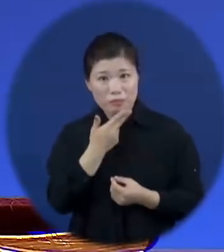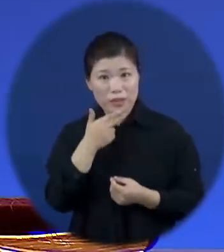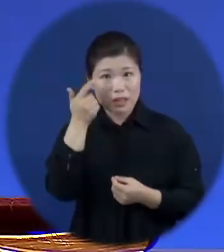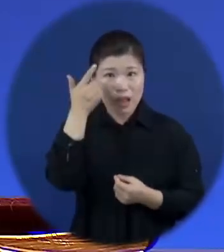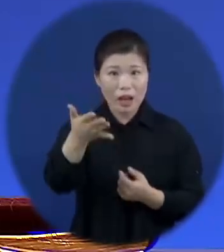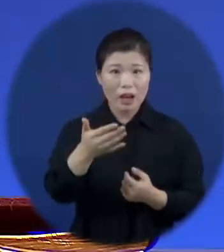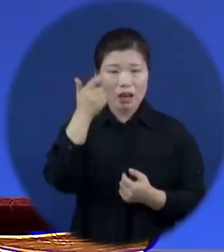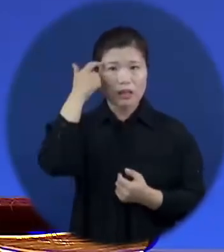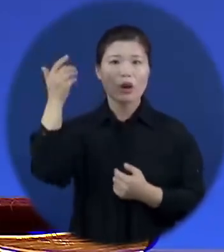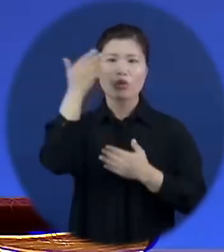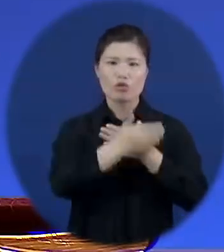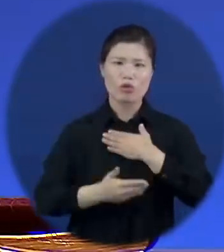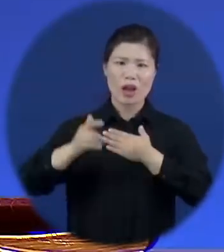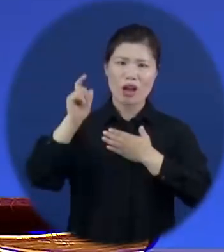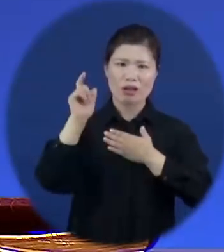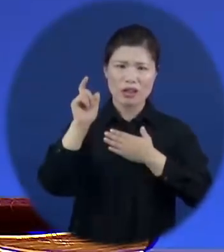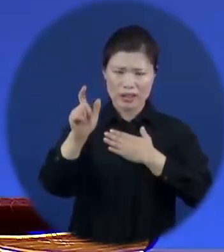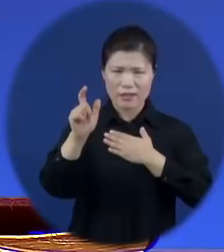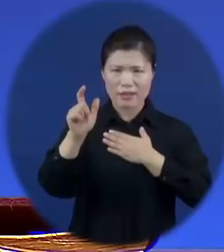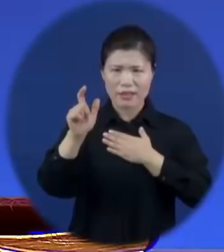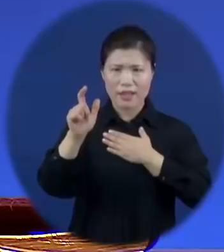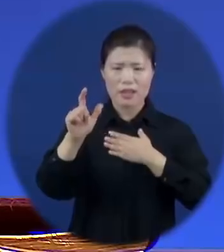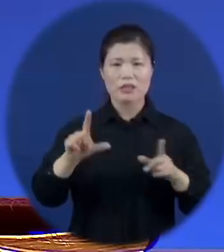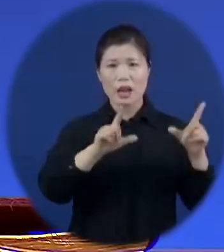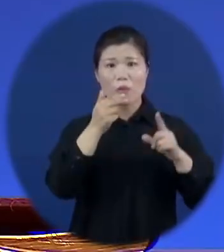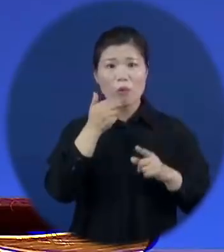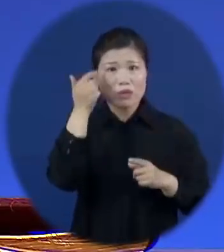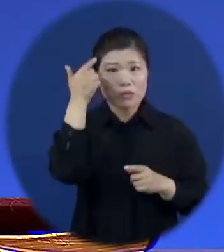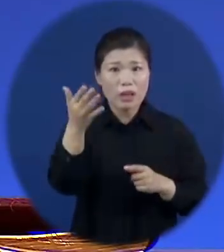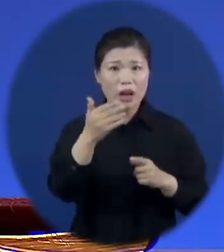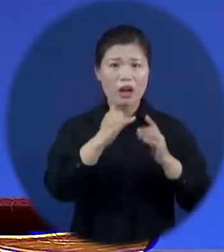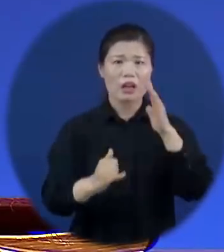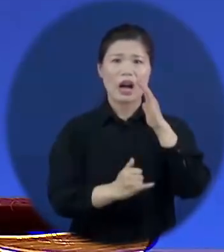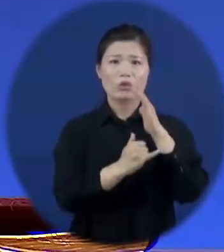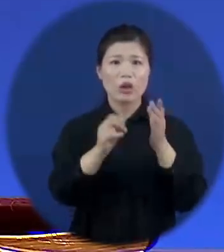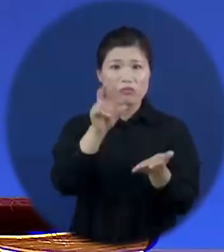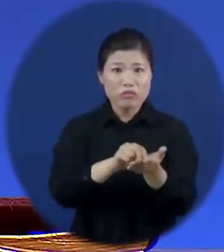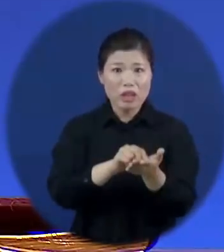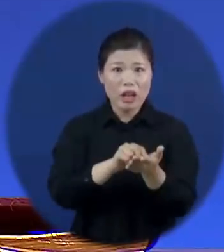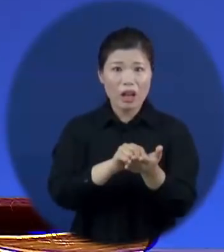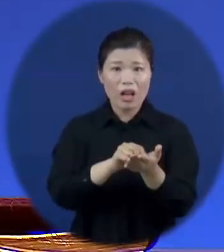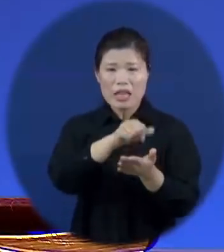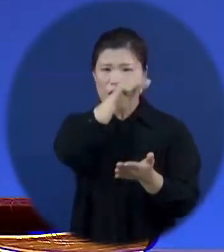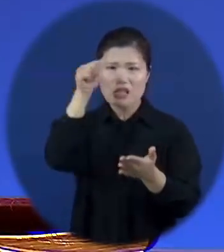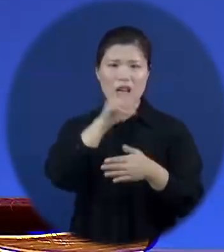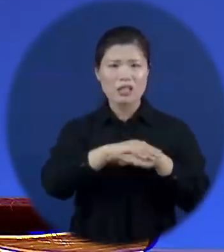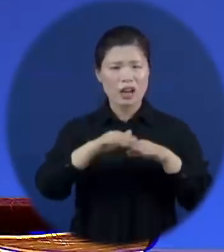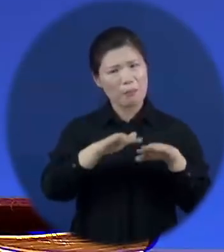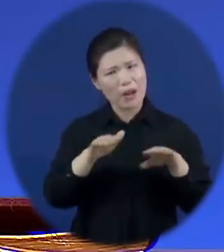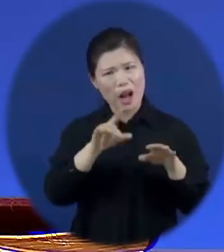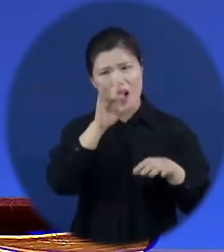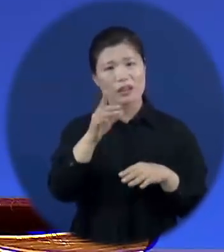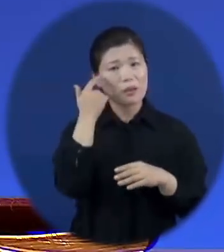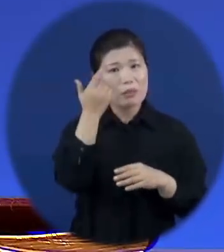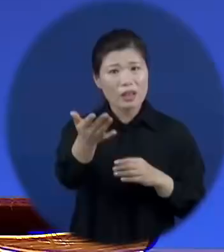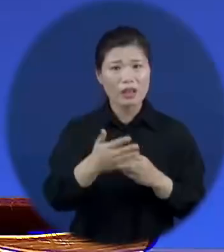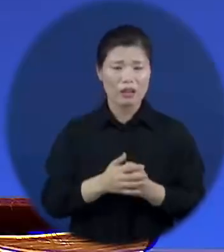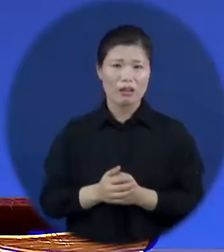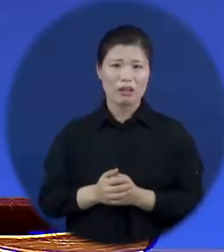않습니까? 영육 간의 건강한 삶이 없습니까? 가족에 문제가 있습니까? 인생에 잘 풀리지